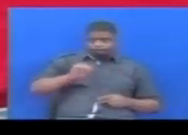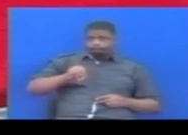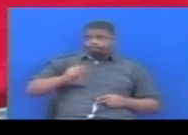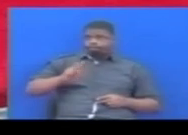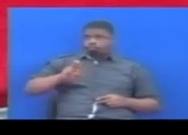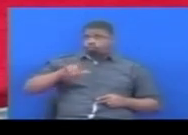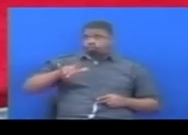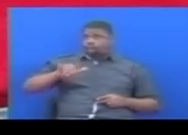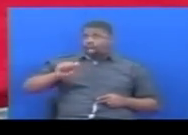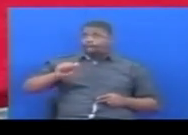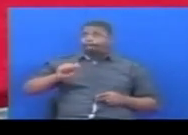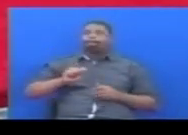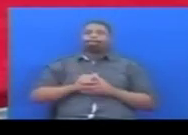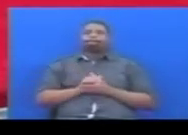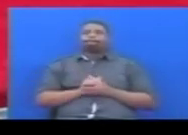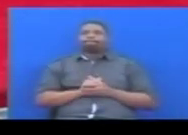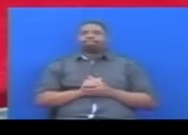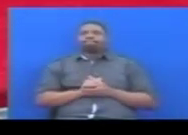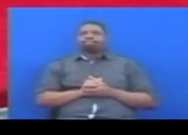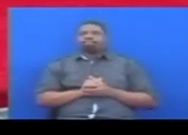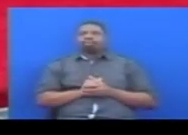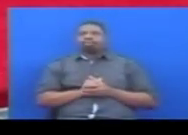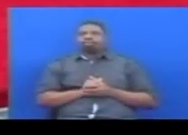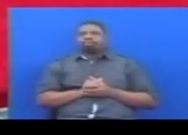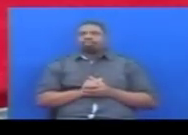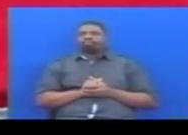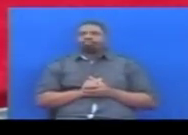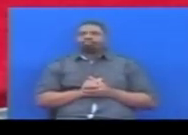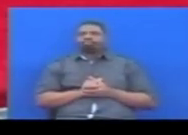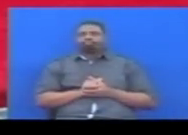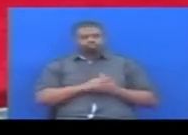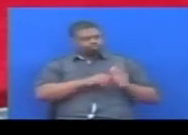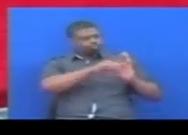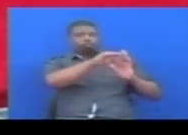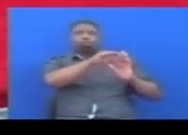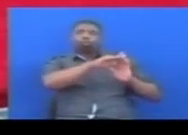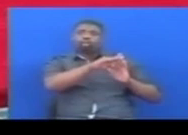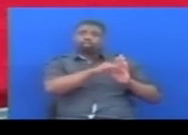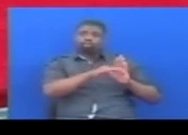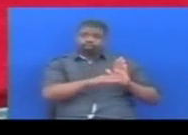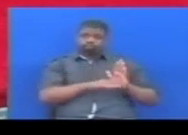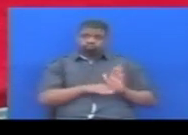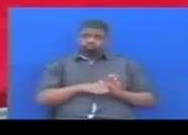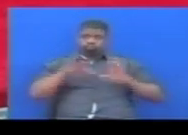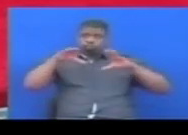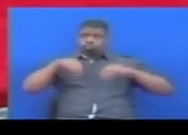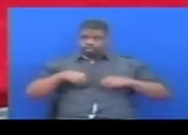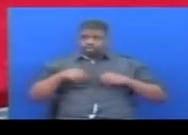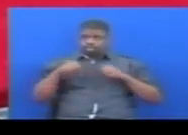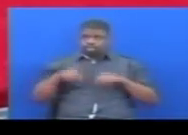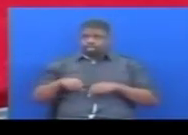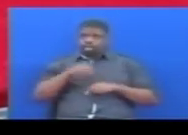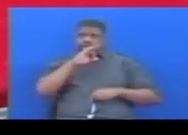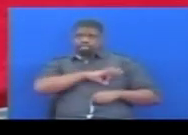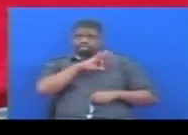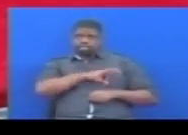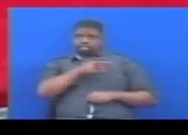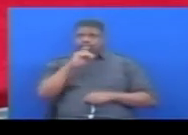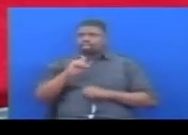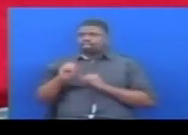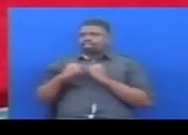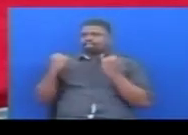vipengele A na B kama ifuatavyo. A, utaratibu uliokubalika ni kwamba ajira katika taasisi